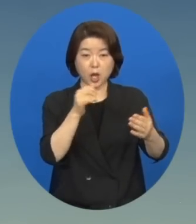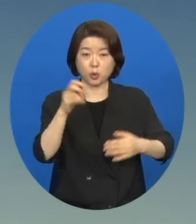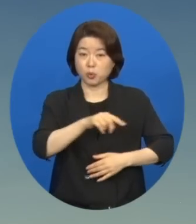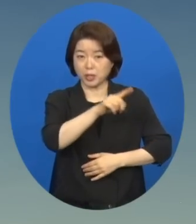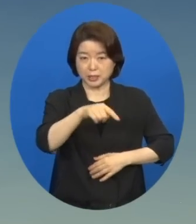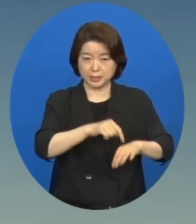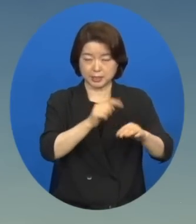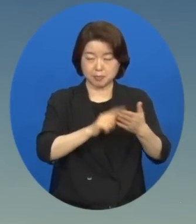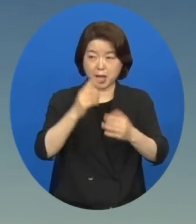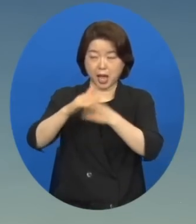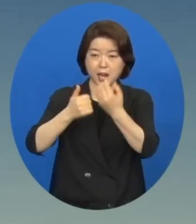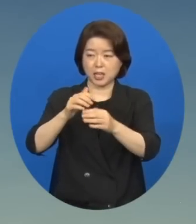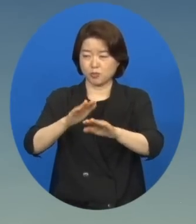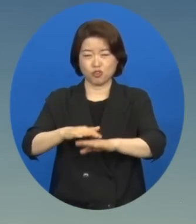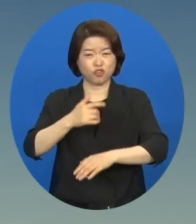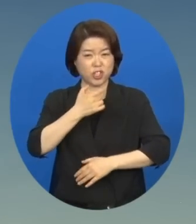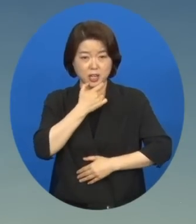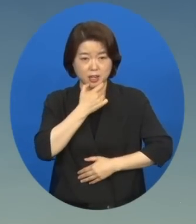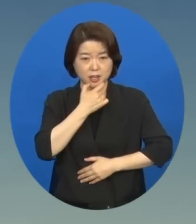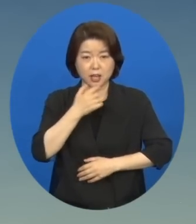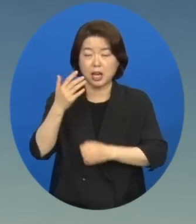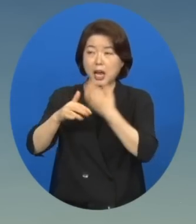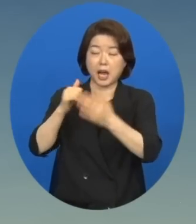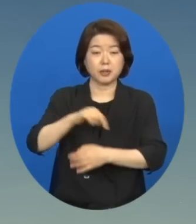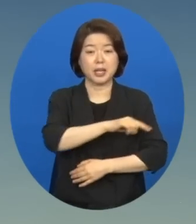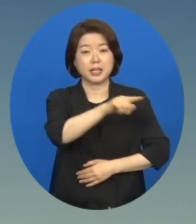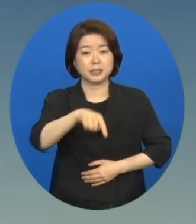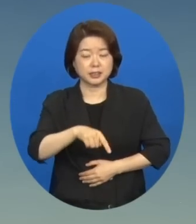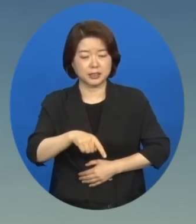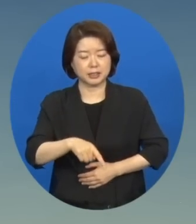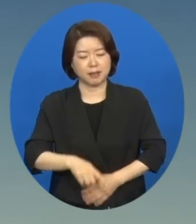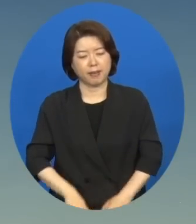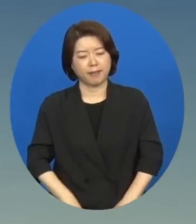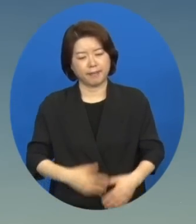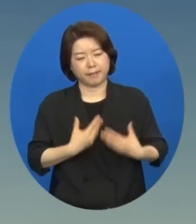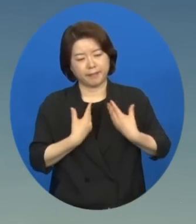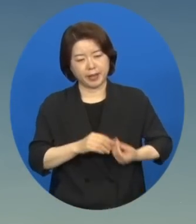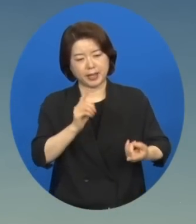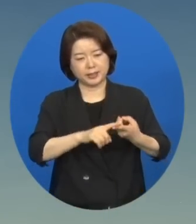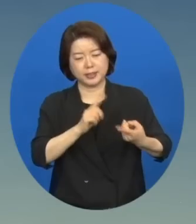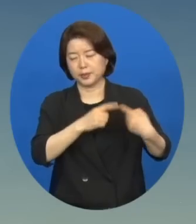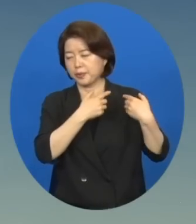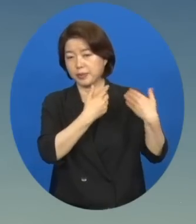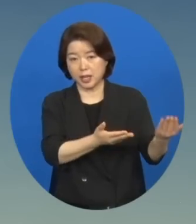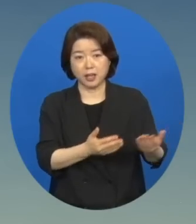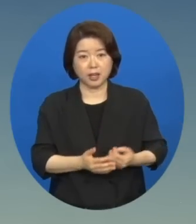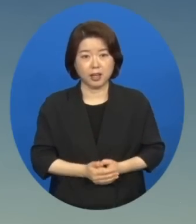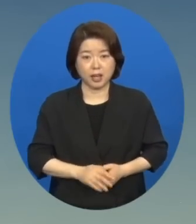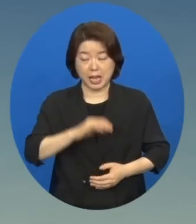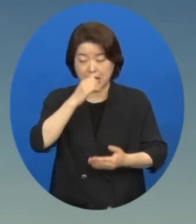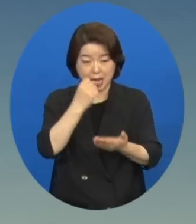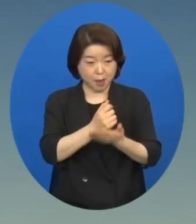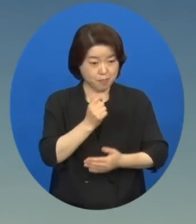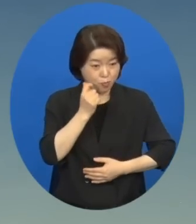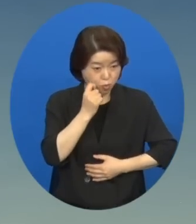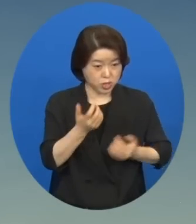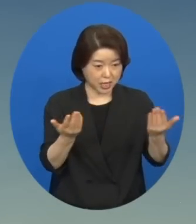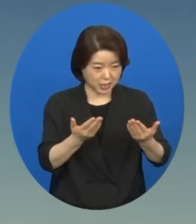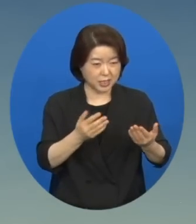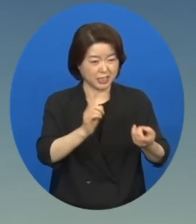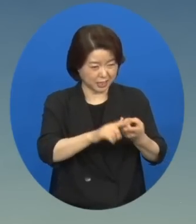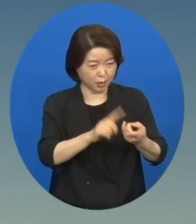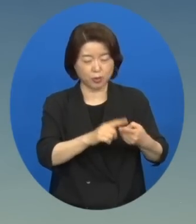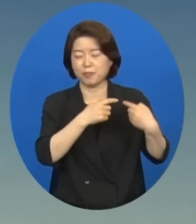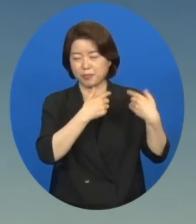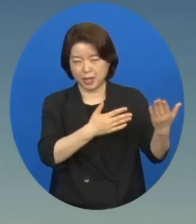마음에 하나님 두기를 싫어하며 하나님께서 그들을 그 상실한 마음대로 내버려 두사 합당하지 못한 일을 하게